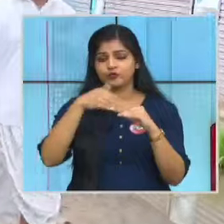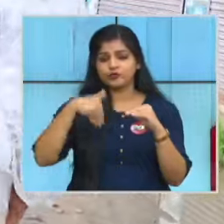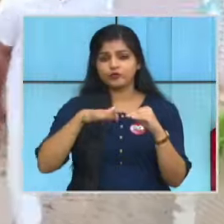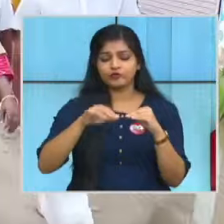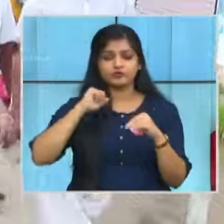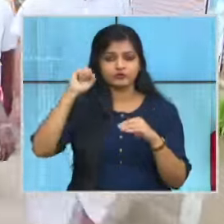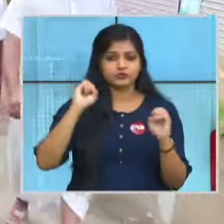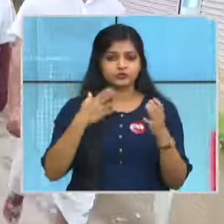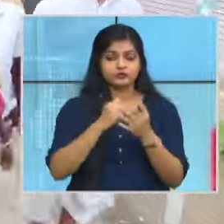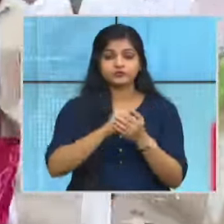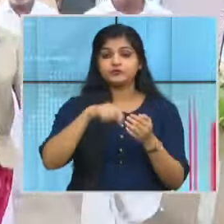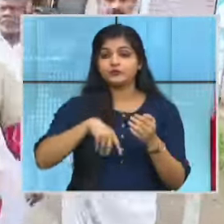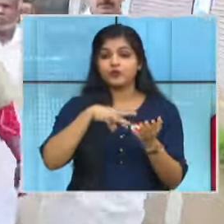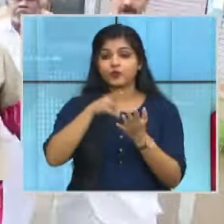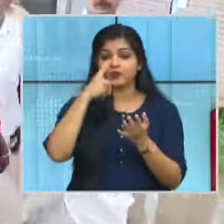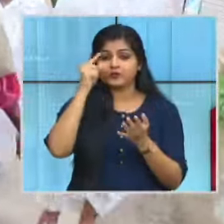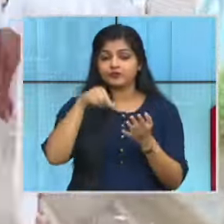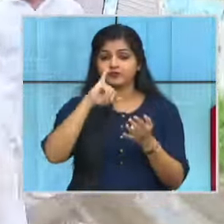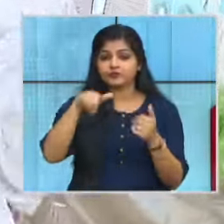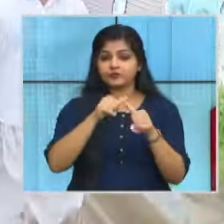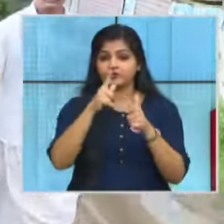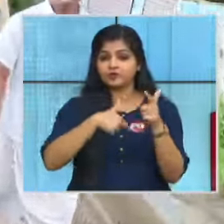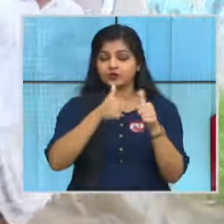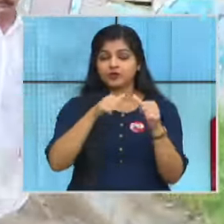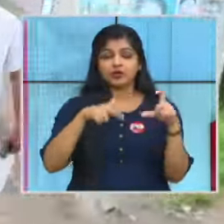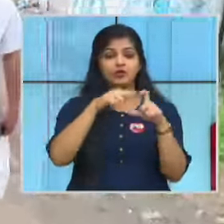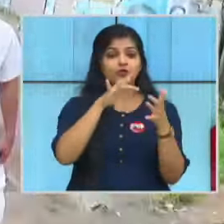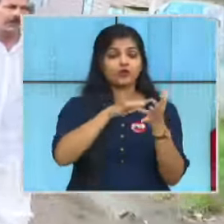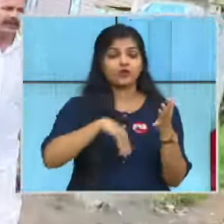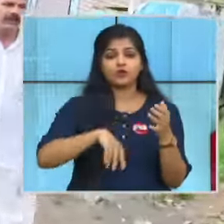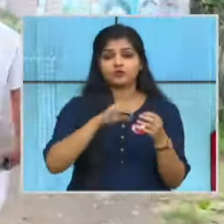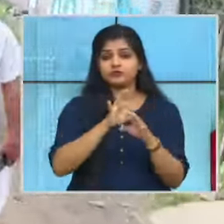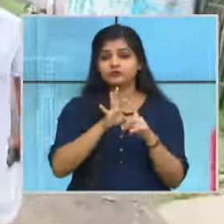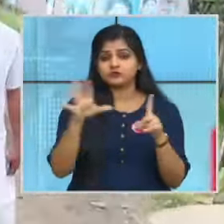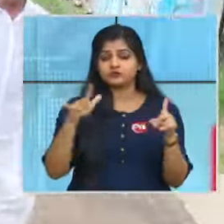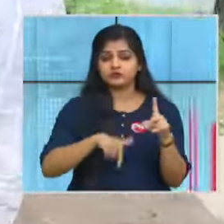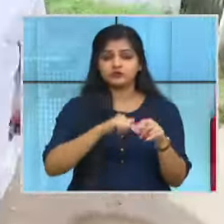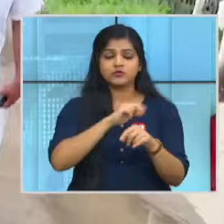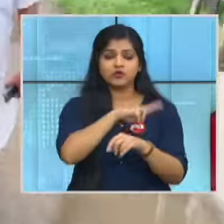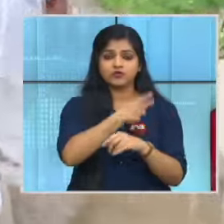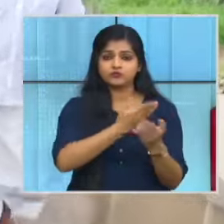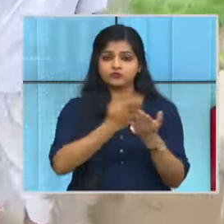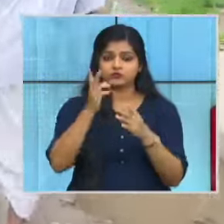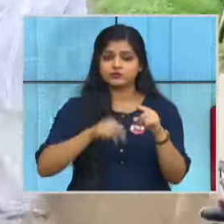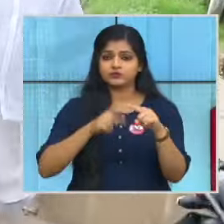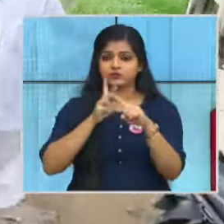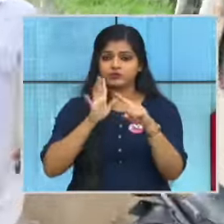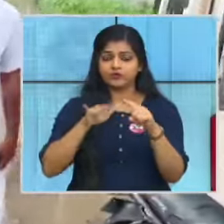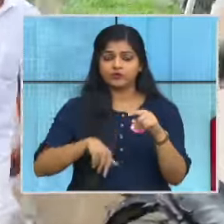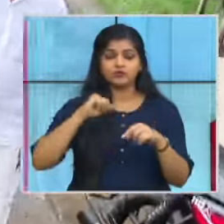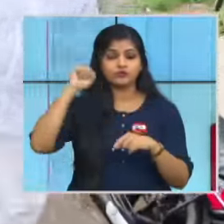രംഗത്തെത്തിയിരിക്കുന്നത്. ജയ നിലവിൽ ഗുരുതരമായ പരിക്കുകളോടെ എറണാകുളത്തെ ആശുപത്രിയിൽ ചികിത്സയിൽ കഴിയുകയാണ്. ഈ സാഹചര്യത്തിലാണ് ഇപ്പോൾ പ്രതിഷേധവുമായി ഓട്ടോ